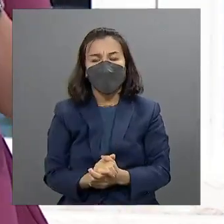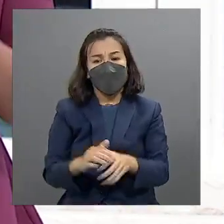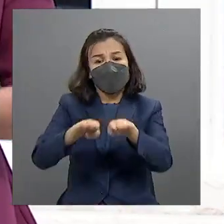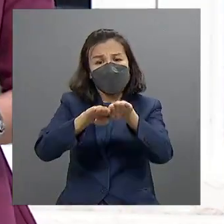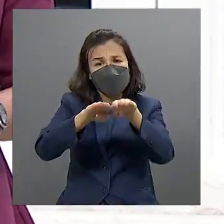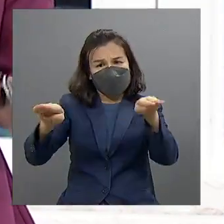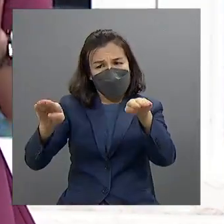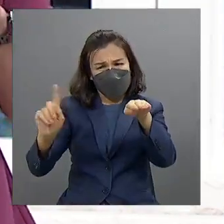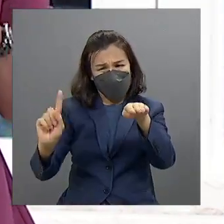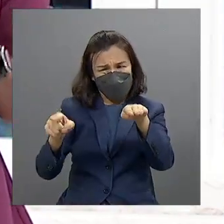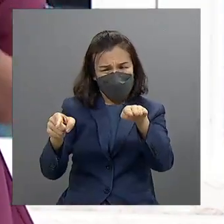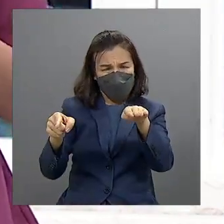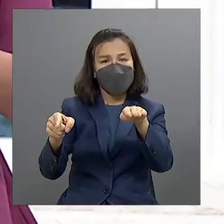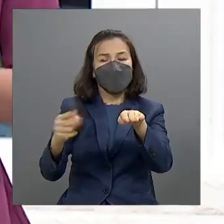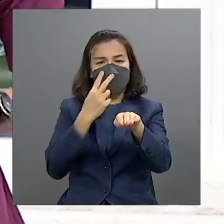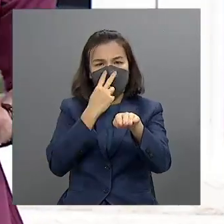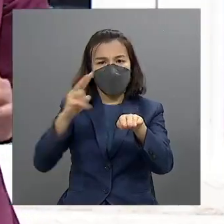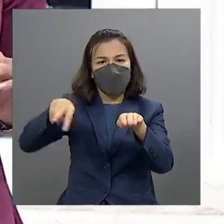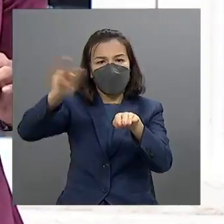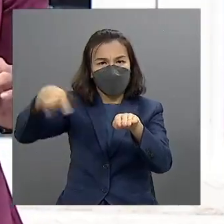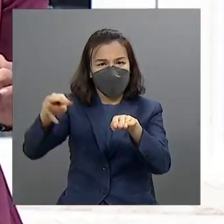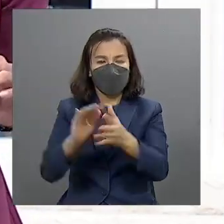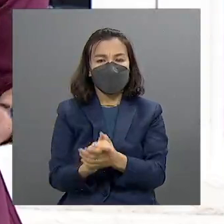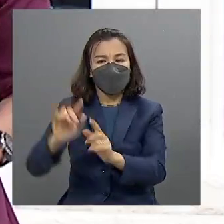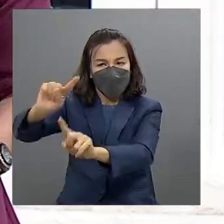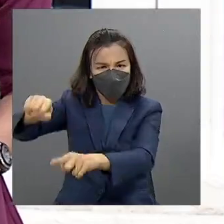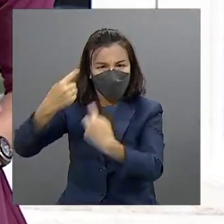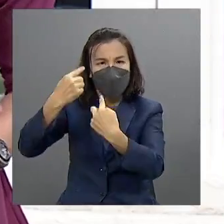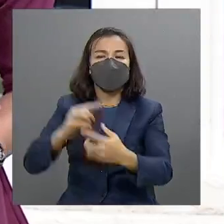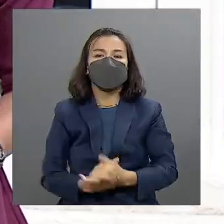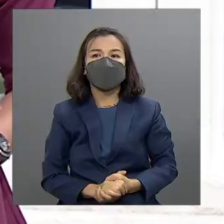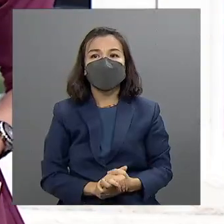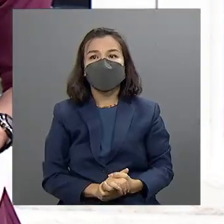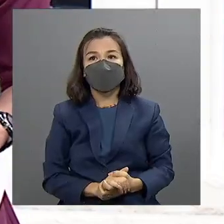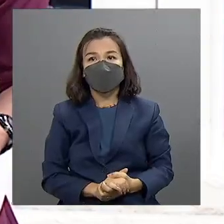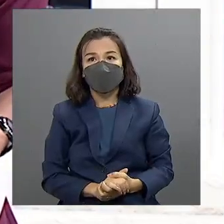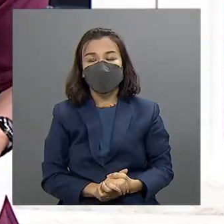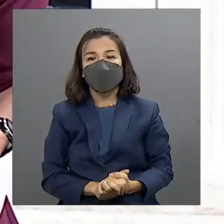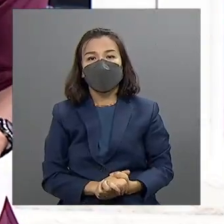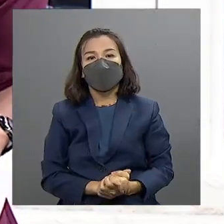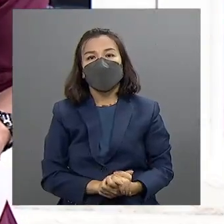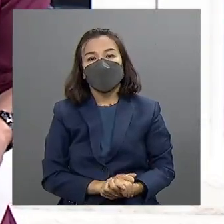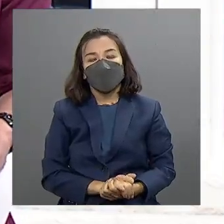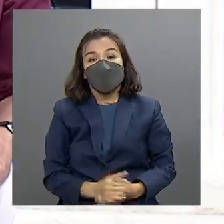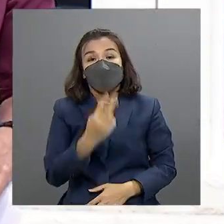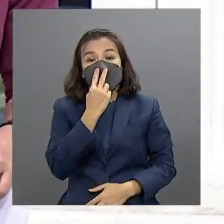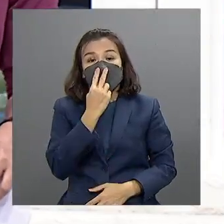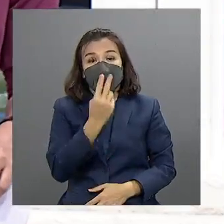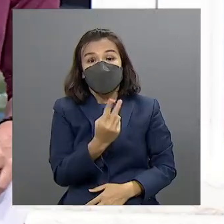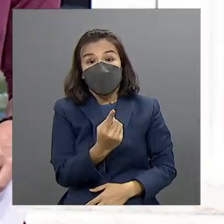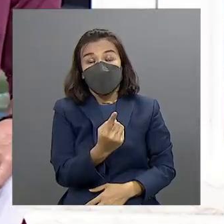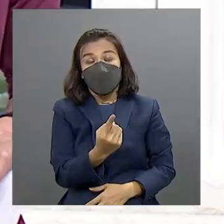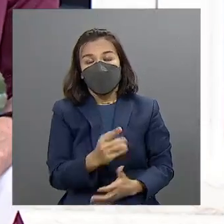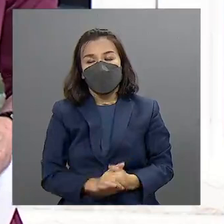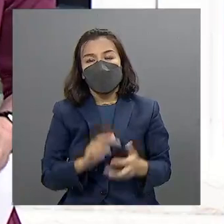งจะตองไปตัวสอบกัน ไปหาคำตอบกันแล้วคะคุผชมปลายต่ไปค่ะ จากความเดืดร้อนของดินของ